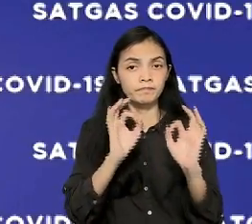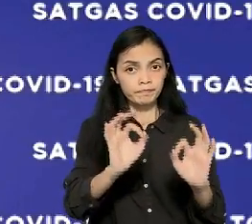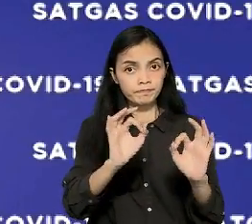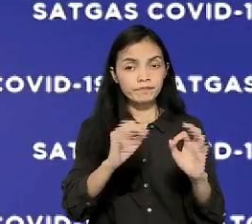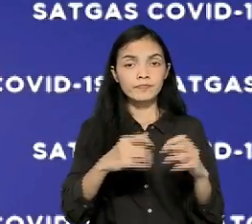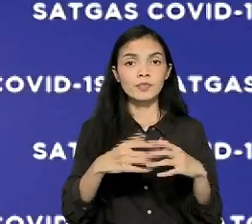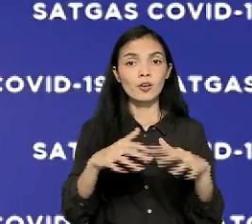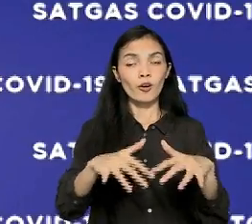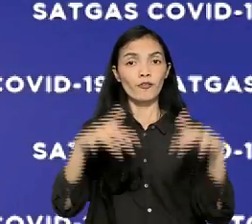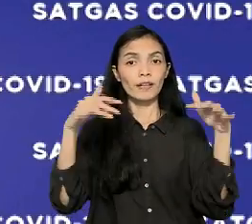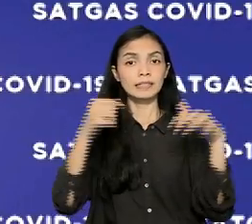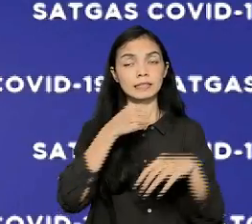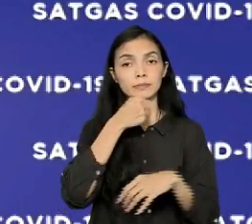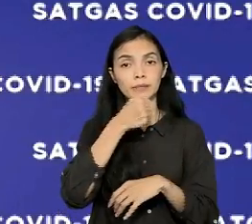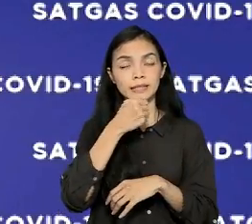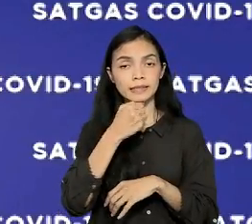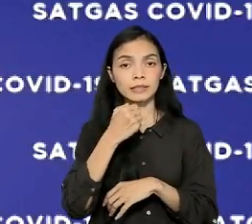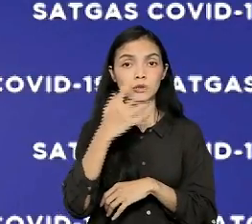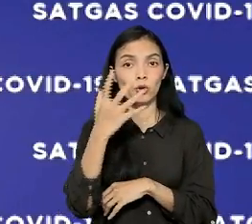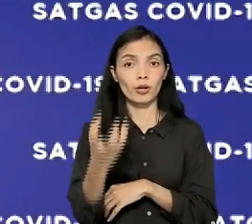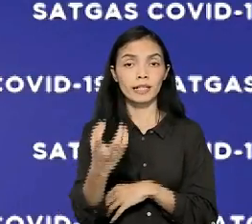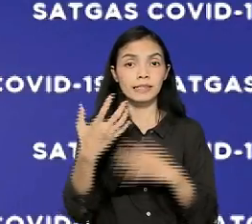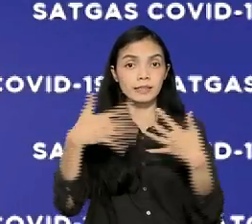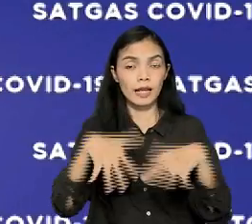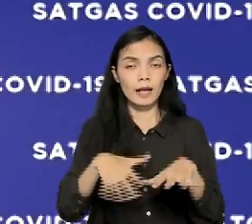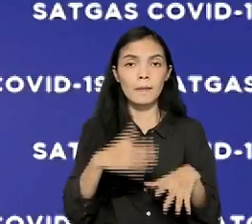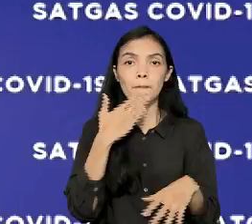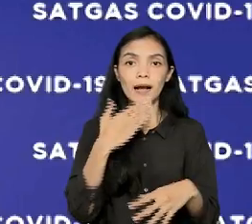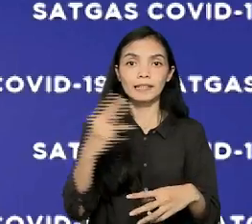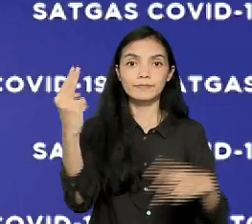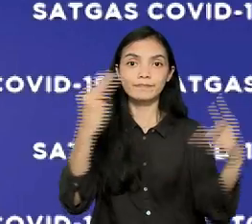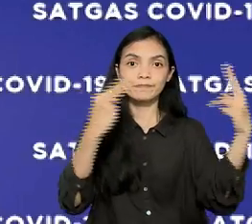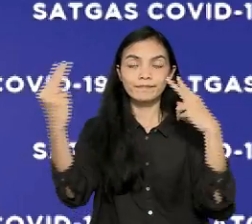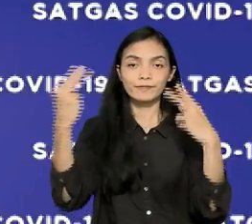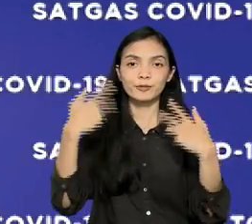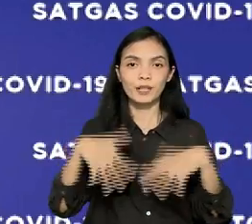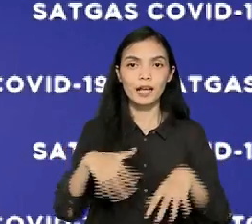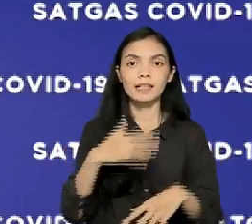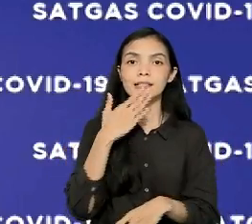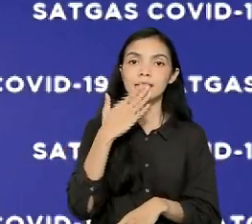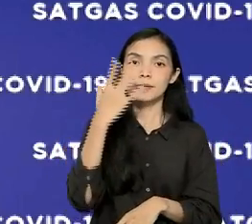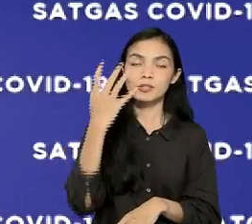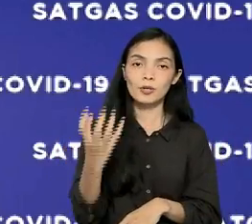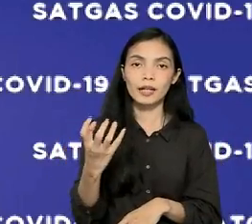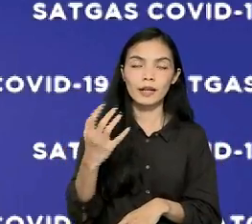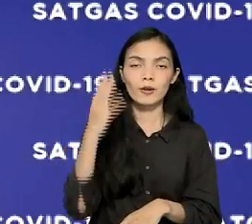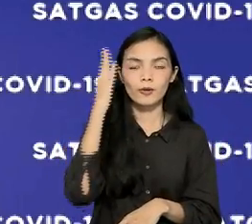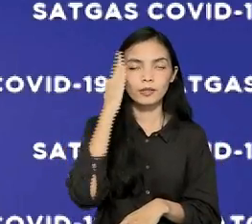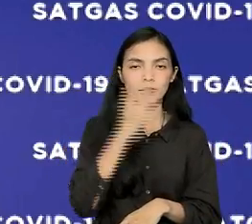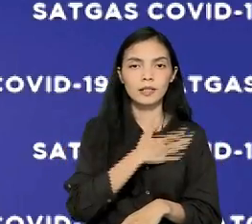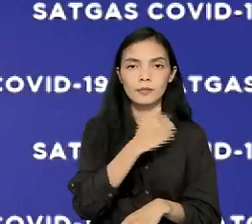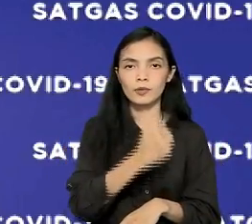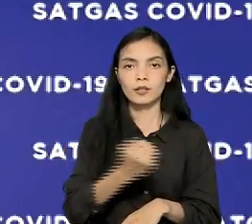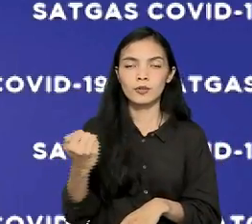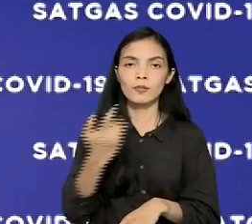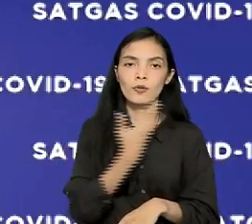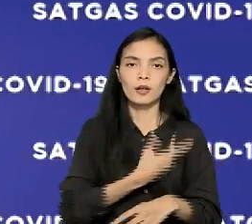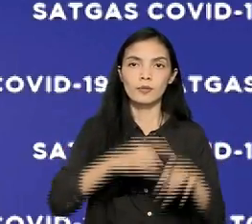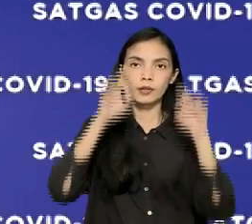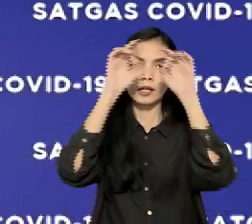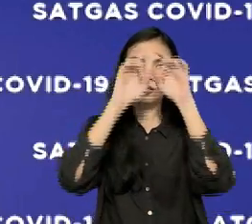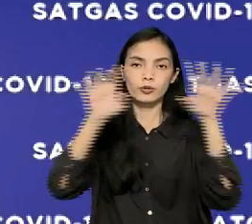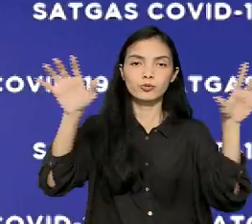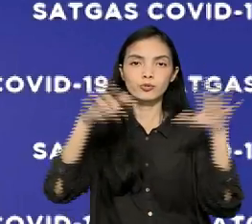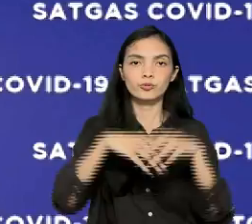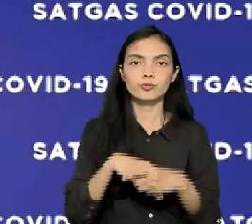demikian konferensi pers pada sore hari ini berakhir. Terima kasih atas perhatiannya. Selamat sore. Wassalamualaikum